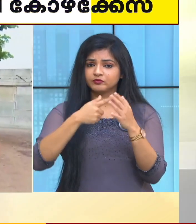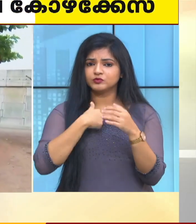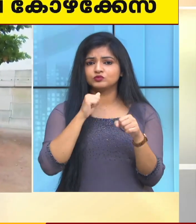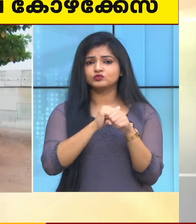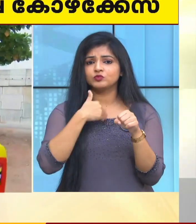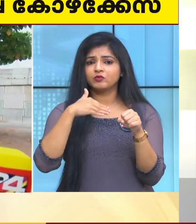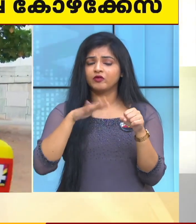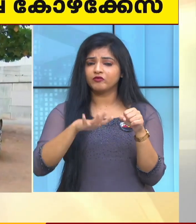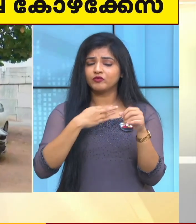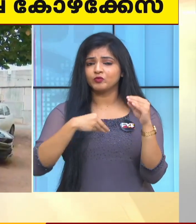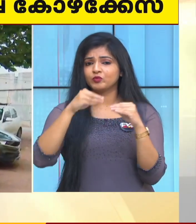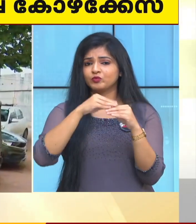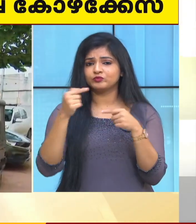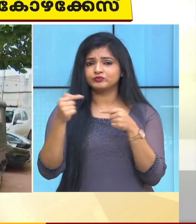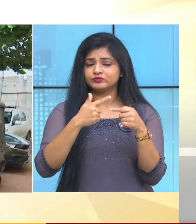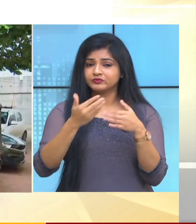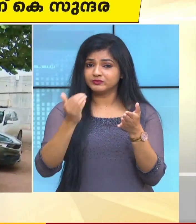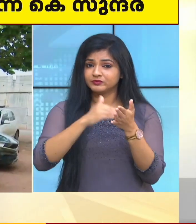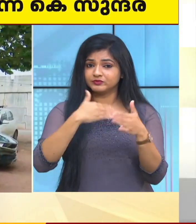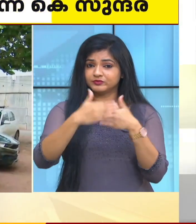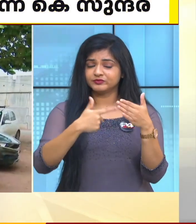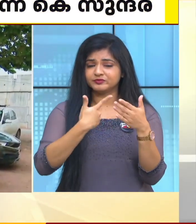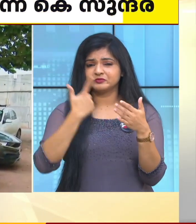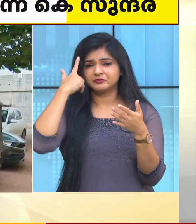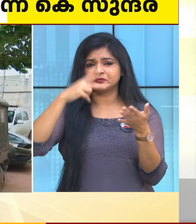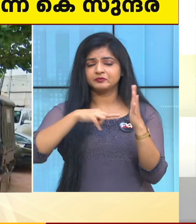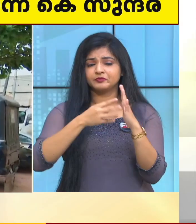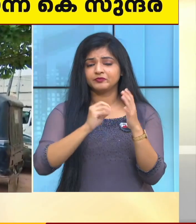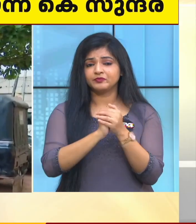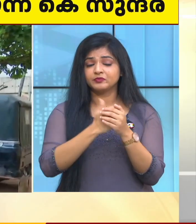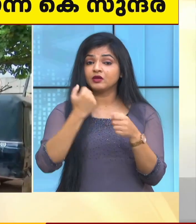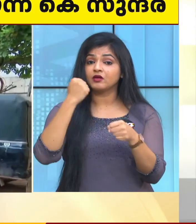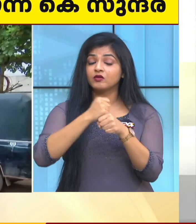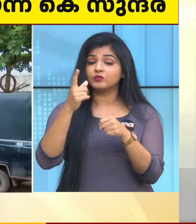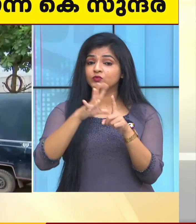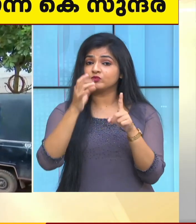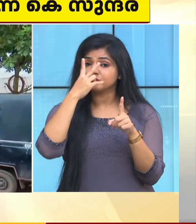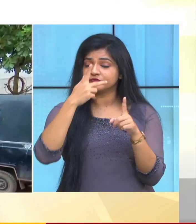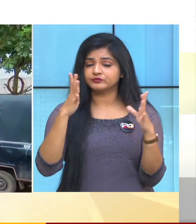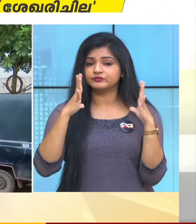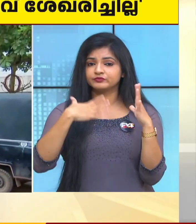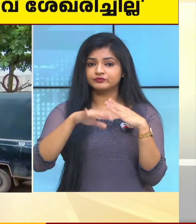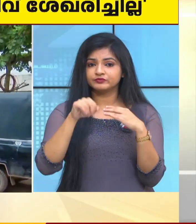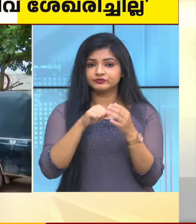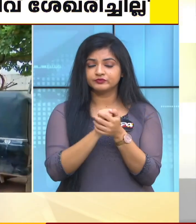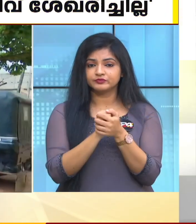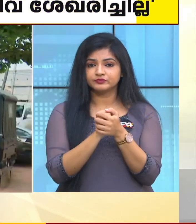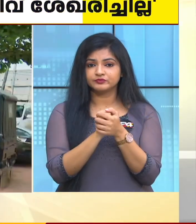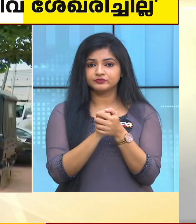എന്താക്കുന്നത്, ഇതുമായിട്ട് മുന്നോട്ട് പോകുന്നില്ല. നോക്കണം പിന്നെ എങ്ങനെ ചെയ്യുന്നു ഗവൺമെൻറ് എങ്ങനെ ഇതാക്കുന്നു നോക്കട്ടെ, അത്രയും പറയാൻ പറ്റൂ.